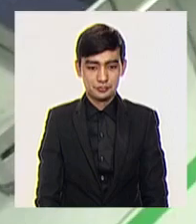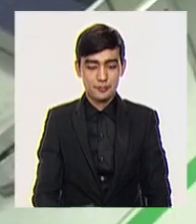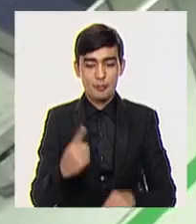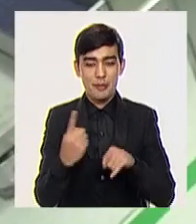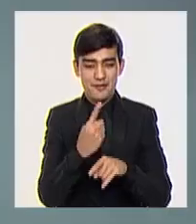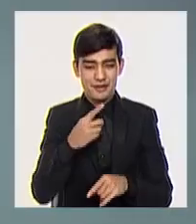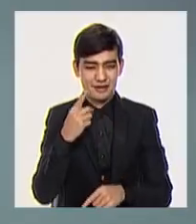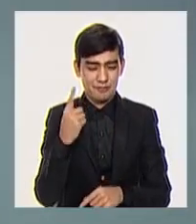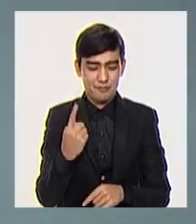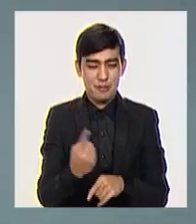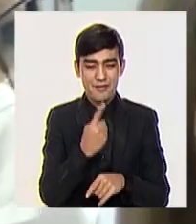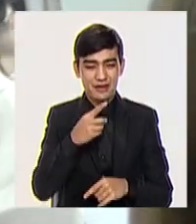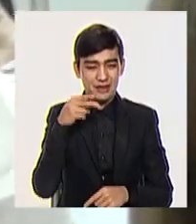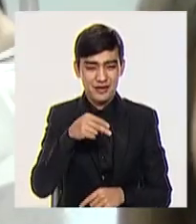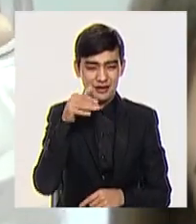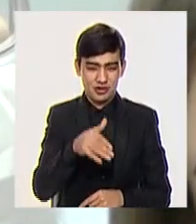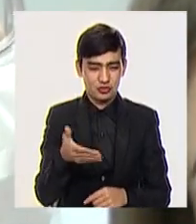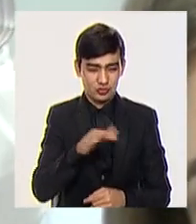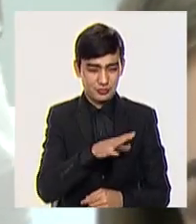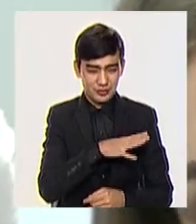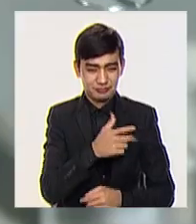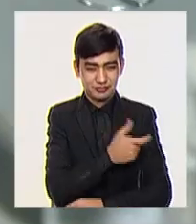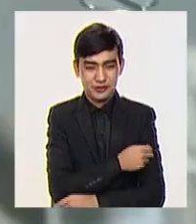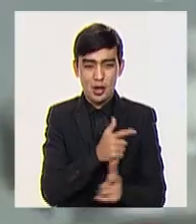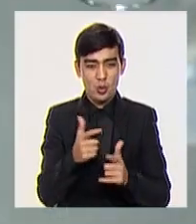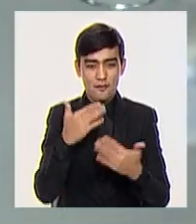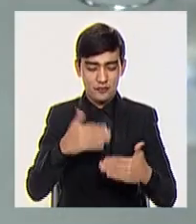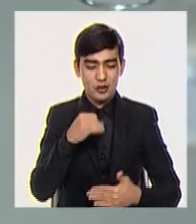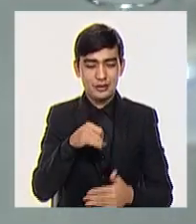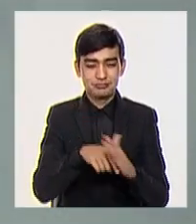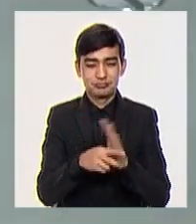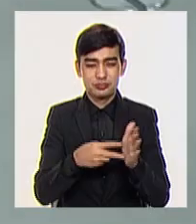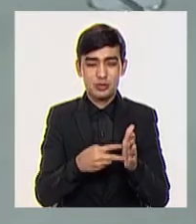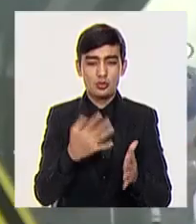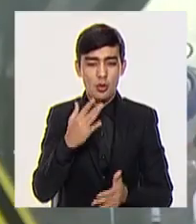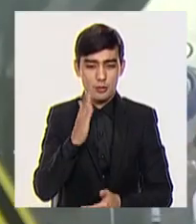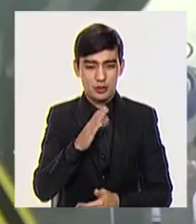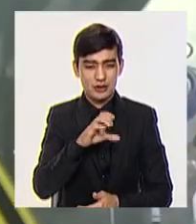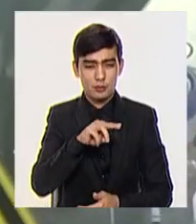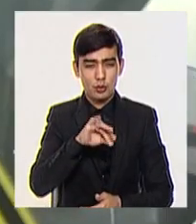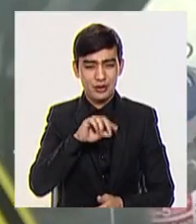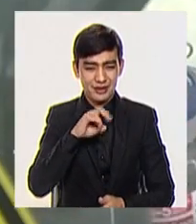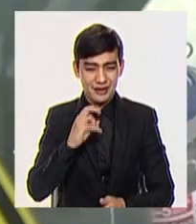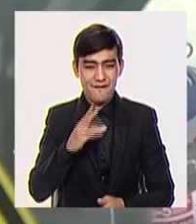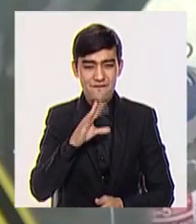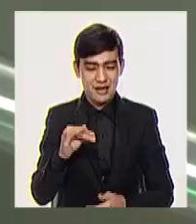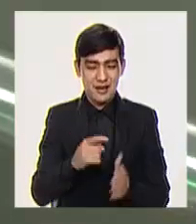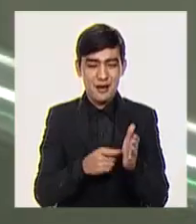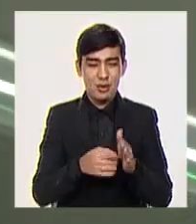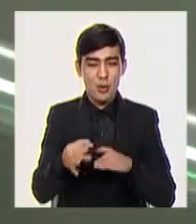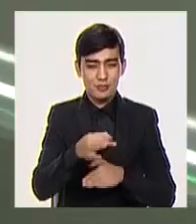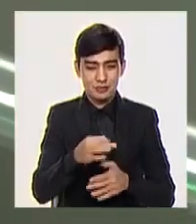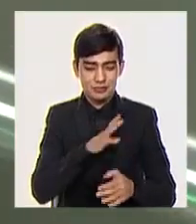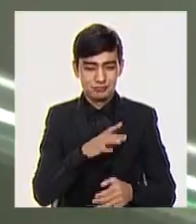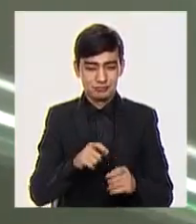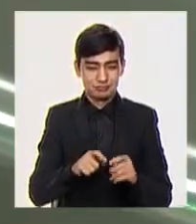Первые 2000 доз готовы. Это контрактное производство. Сколько будет стоить вакцина «Спутник Ви», выпущенная в Карагандинской области?